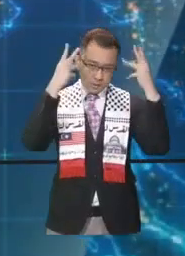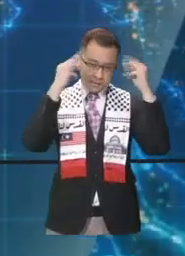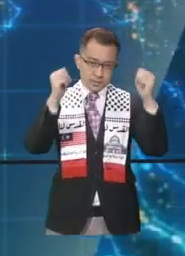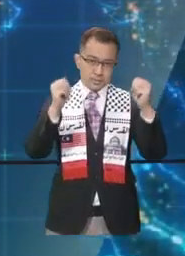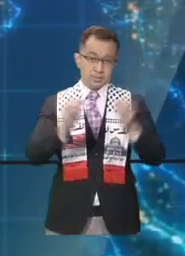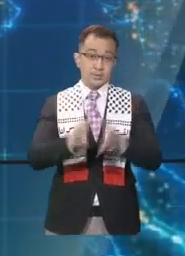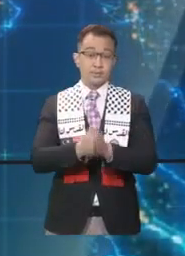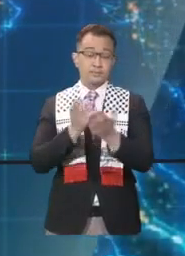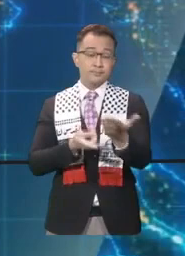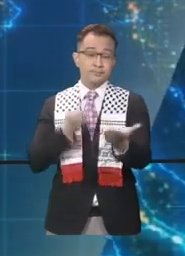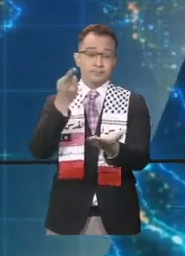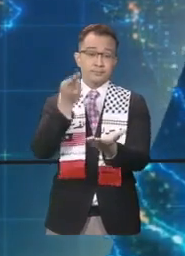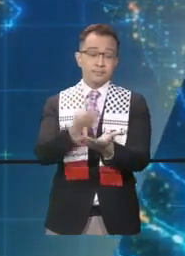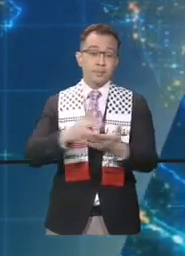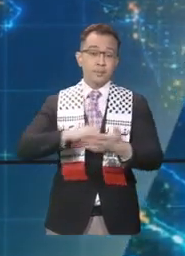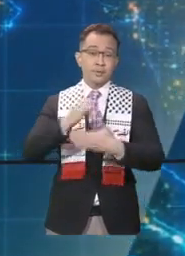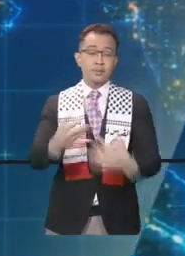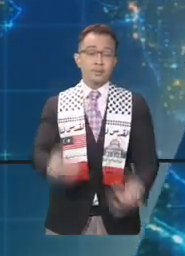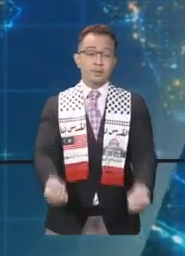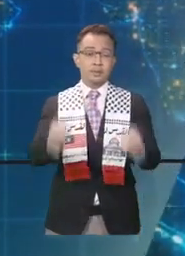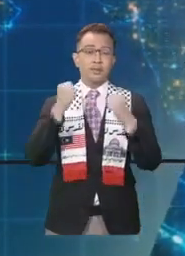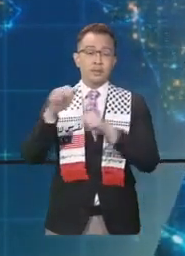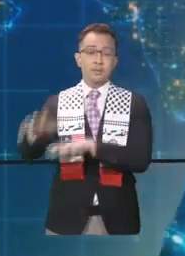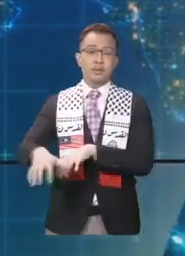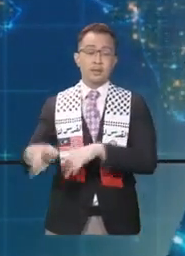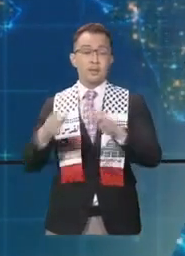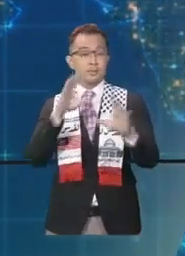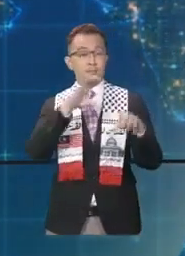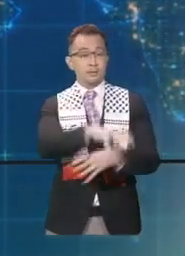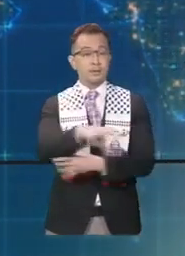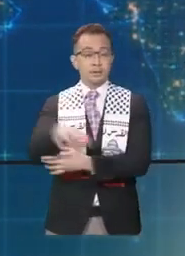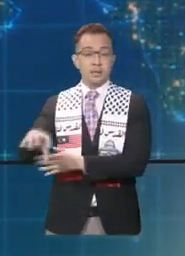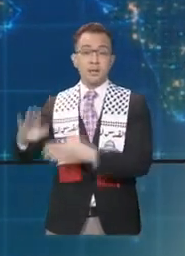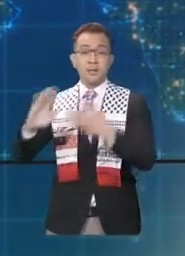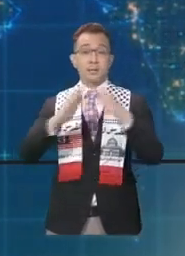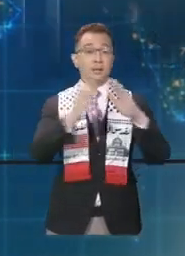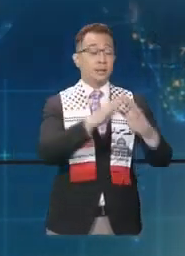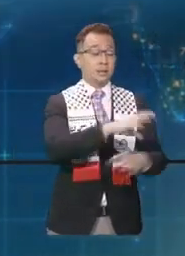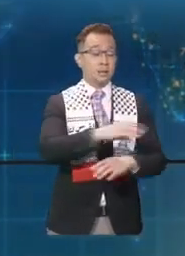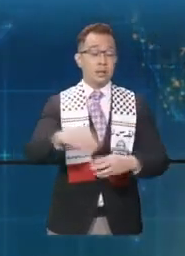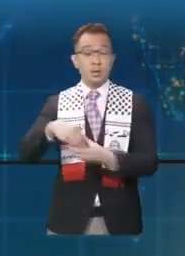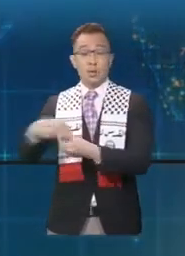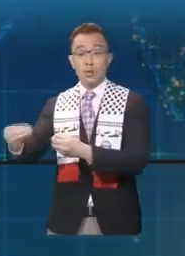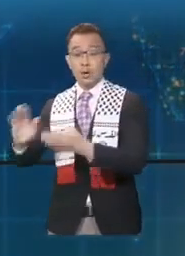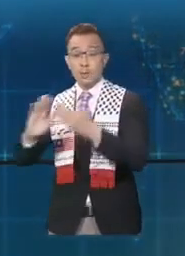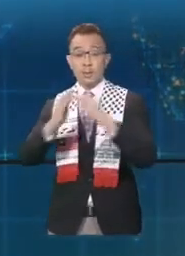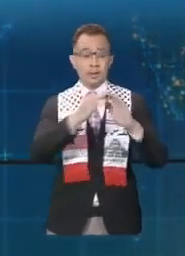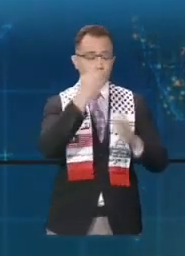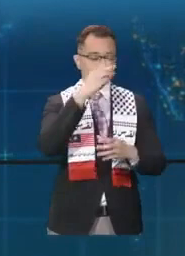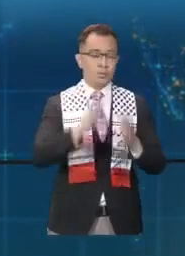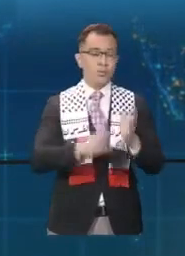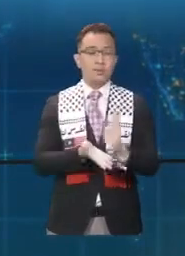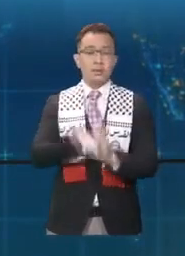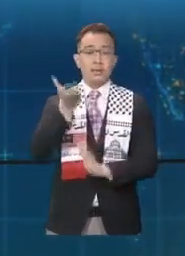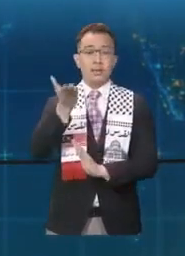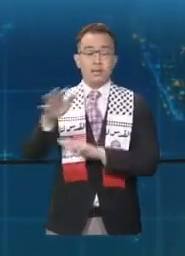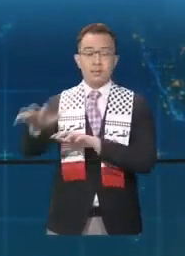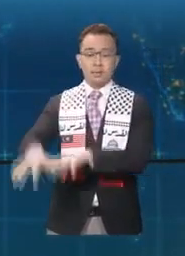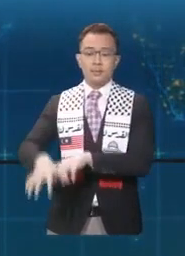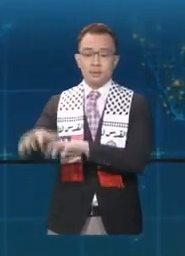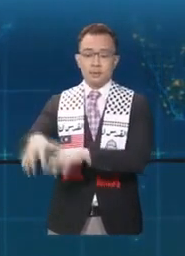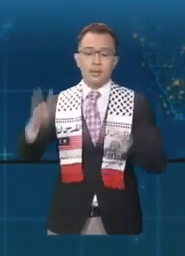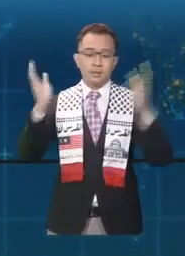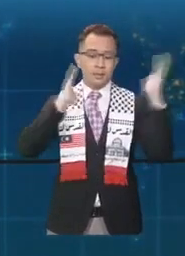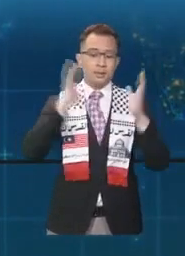Perdana Menteri turut mengusulkan program memperkasa pertanian bersasar di Bandar dan pinggir Bandar bagi meningkatkan hasil pertanian